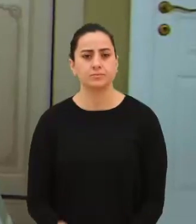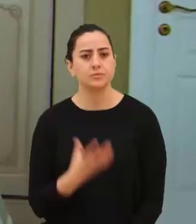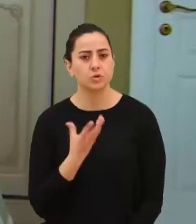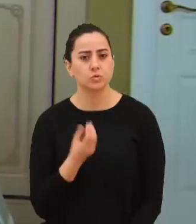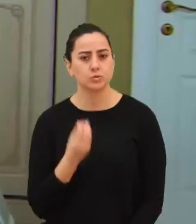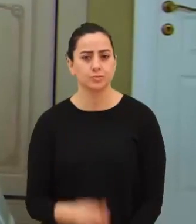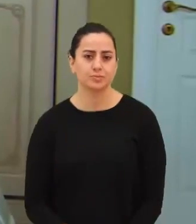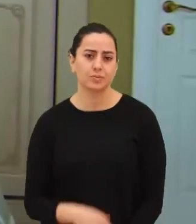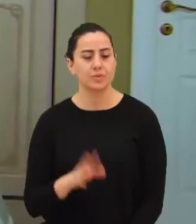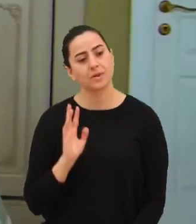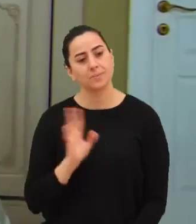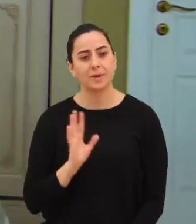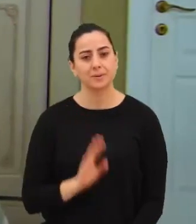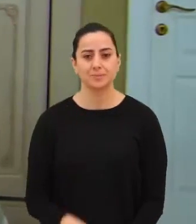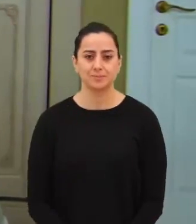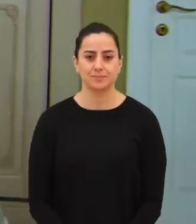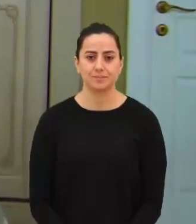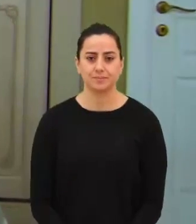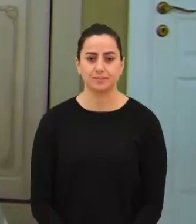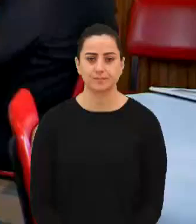Tamam. Hadi bay.